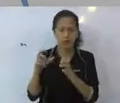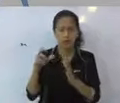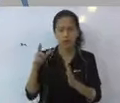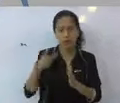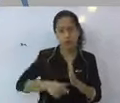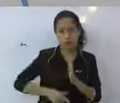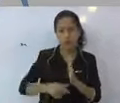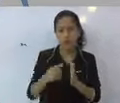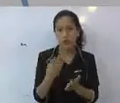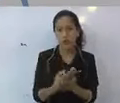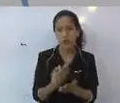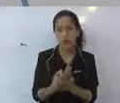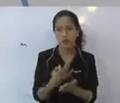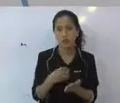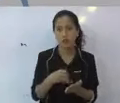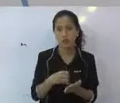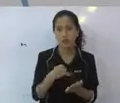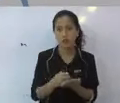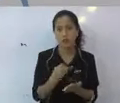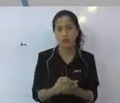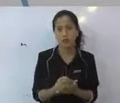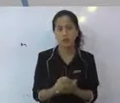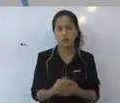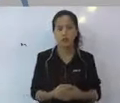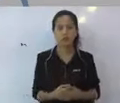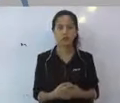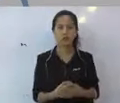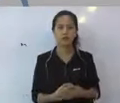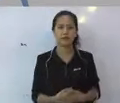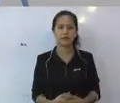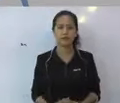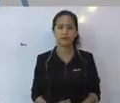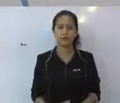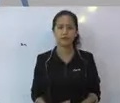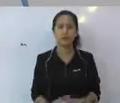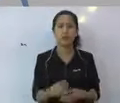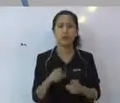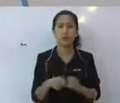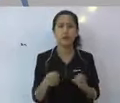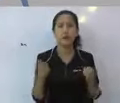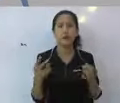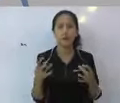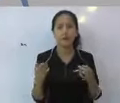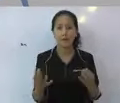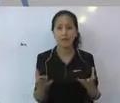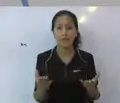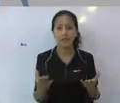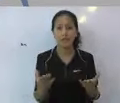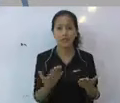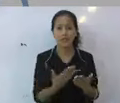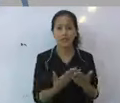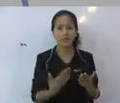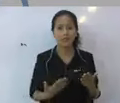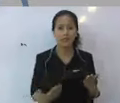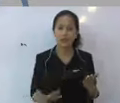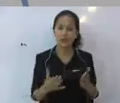Biodiversity, ecosystem protection, general health. So maraming factors para masabi talaga